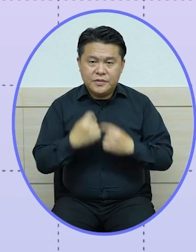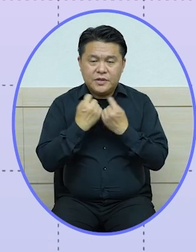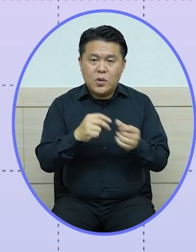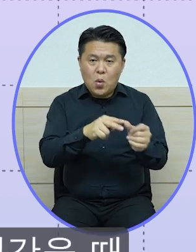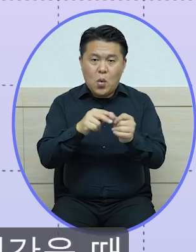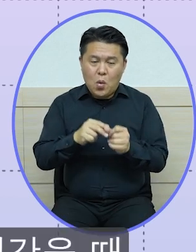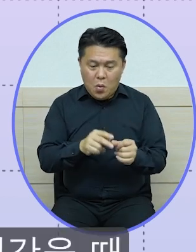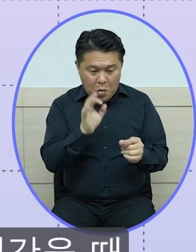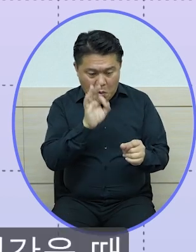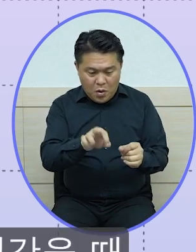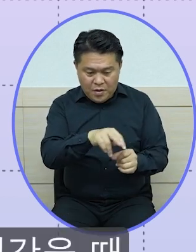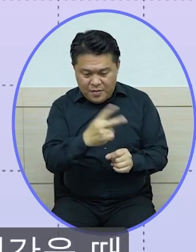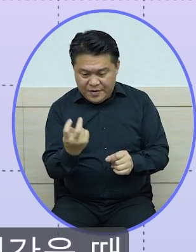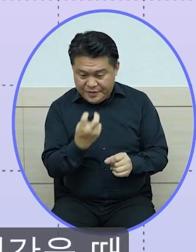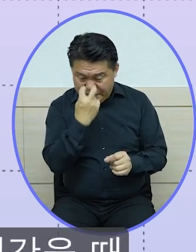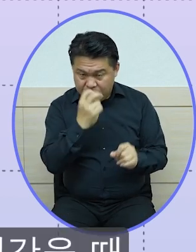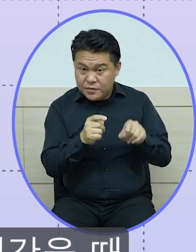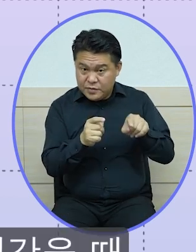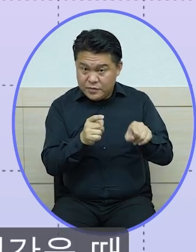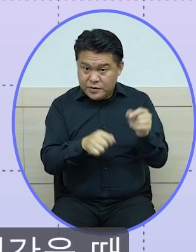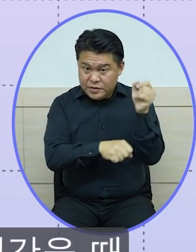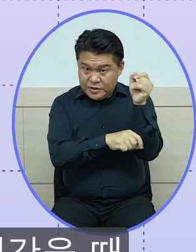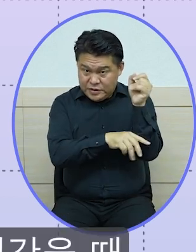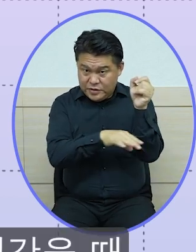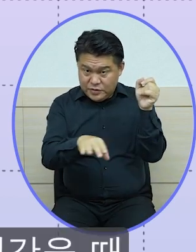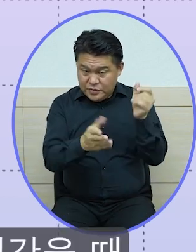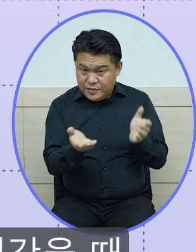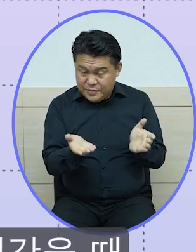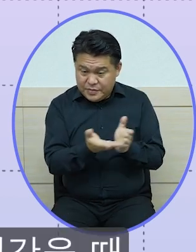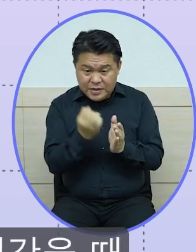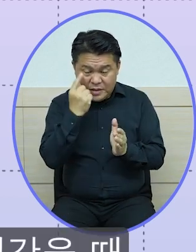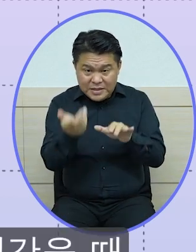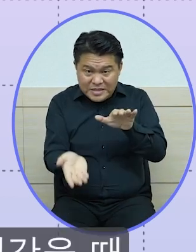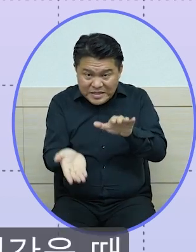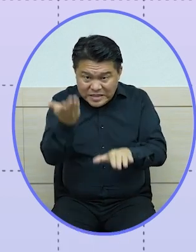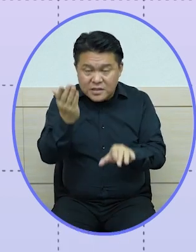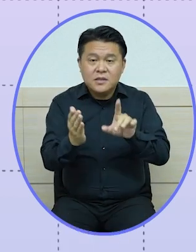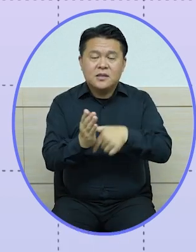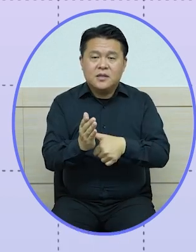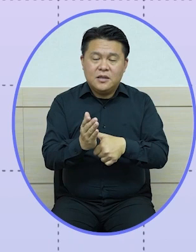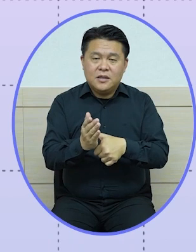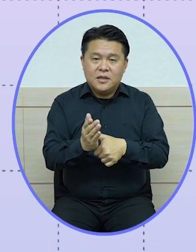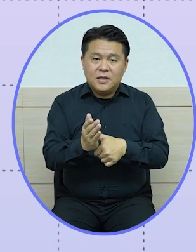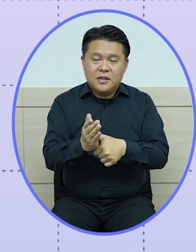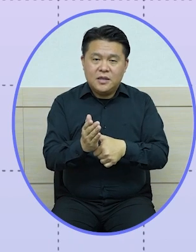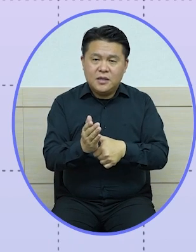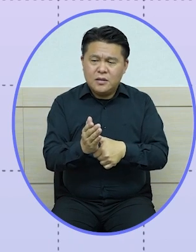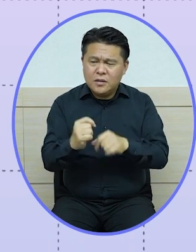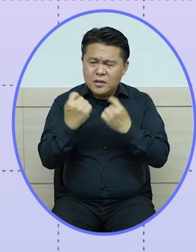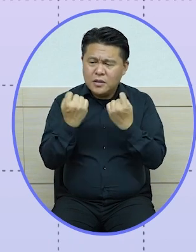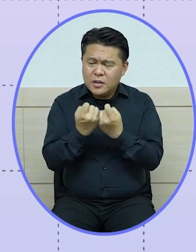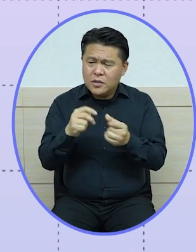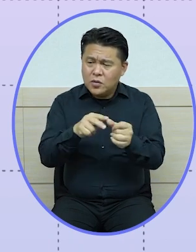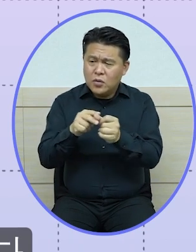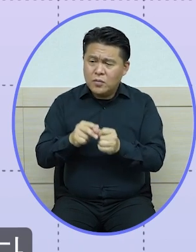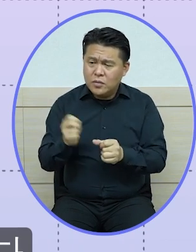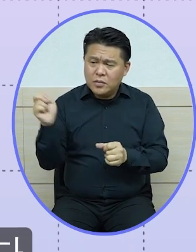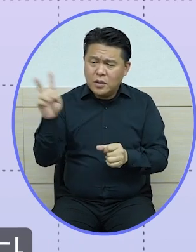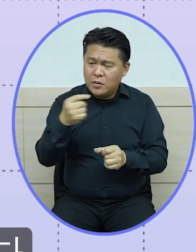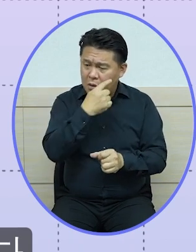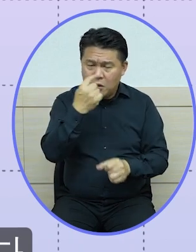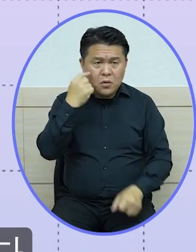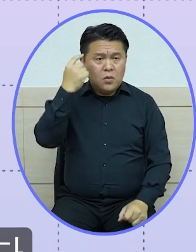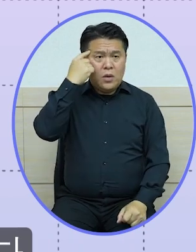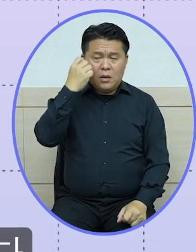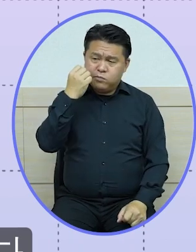개인정보를 처리하고 수정하고 조회하는 그 기준으로 해서 한 달이 넘어갔을 때 이분이 왜 개인정보를 갑자기 확인하지?